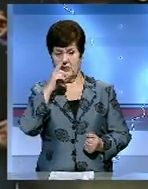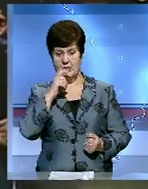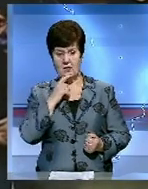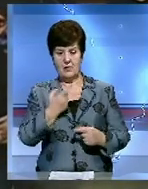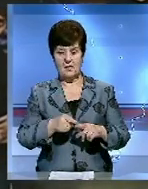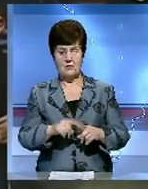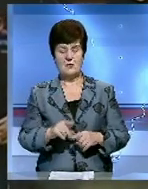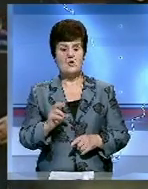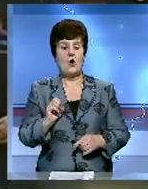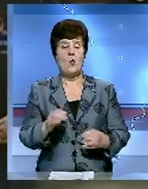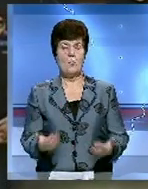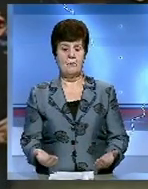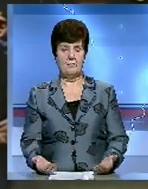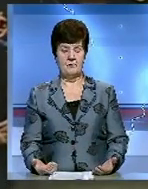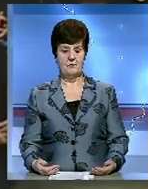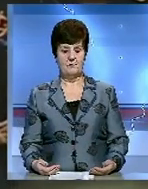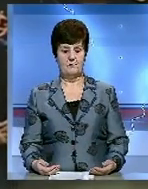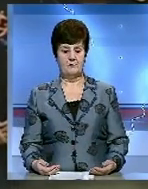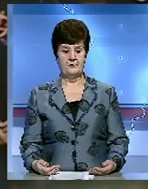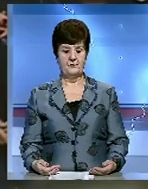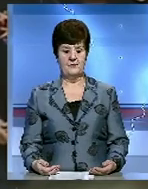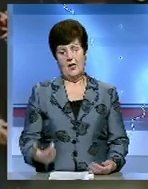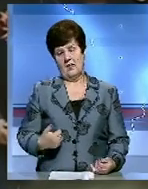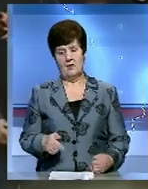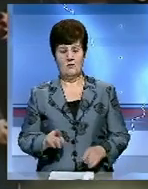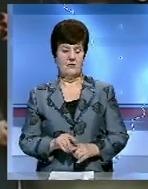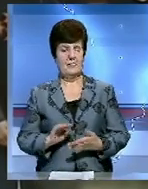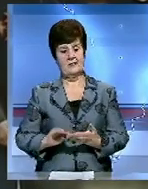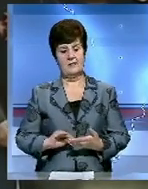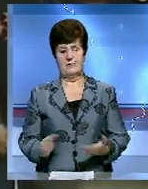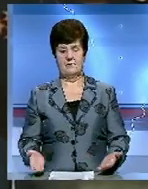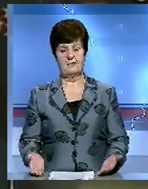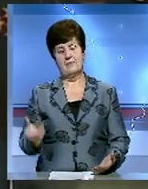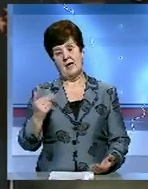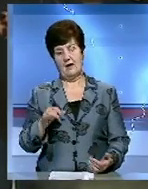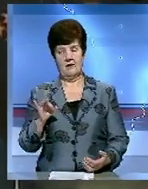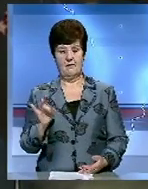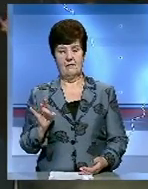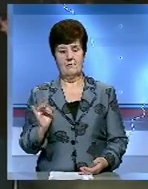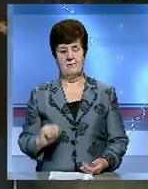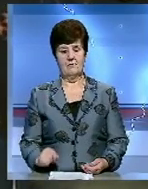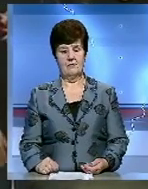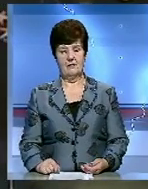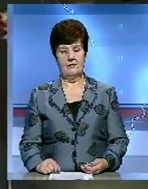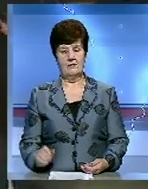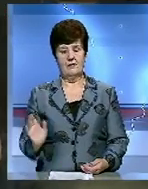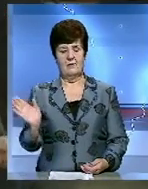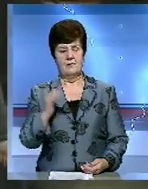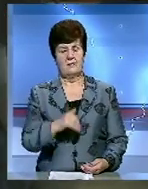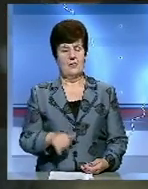acum... Mie tot mi-a scris. Dar nu i-a răspuns. El la toate le